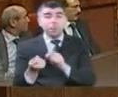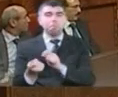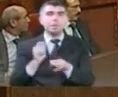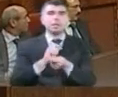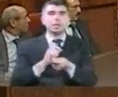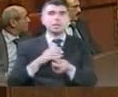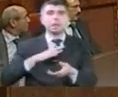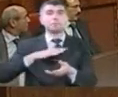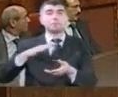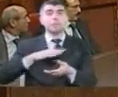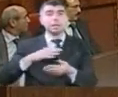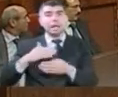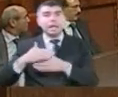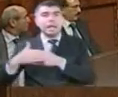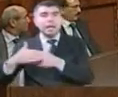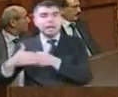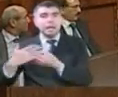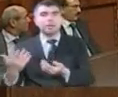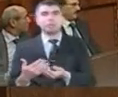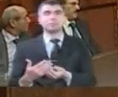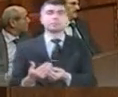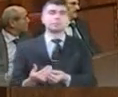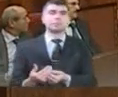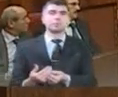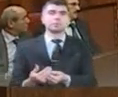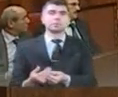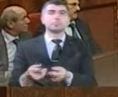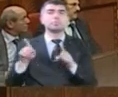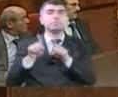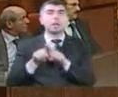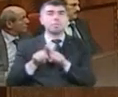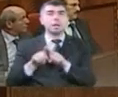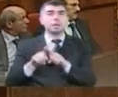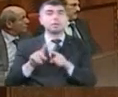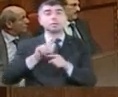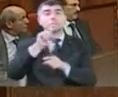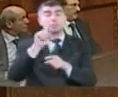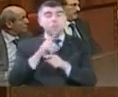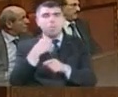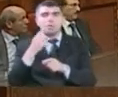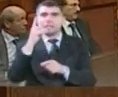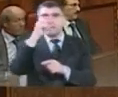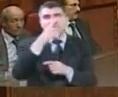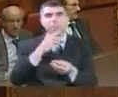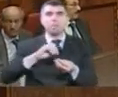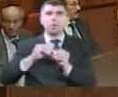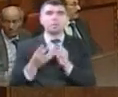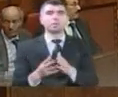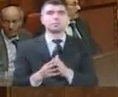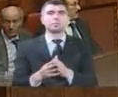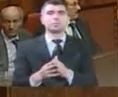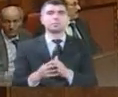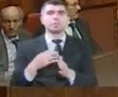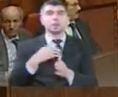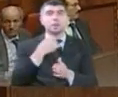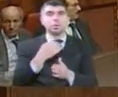لمناطق اللي هي قريبه قريبه للمدن كيولي الساكنه ديال الناس خطر كتولي واحد العدد ديال الاشكاليات ولهذا